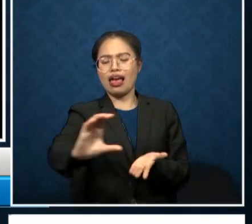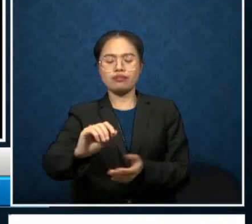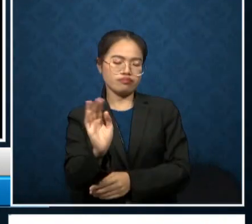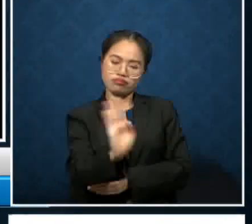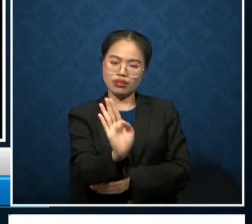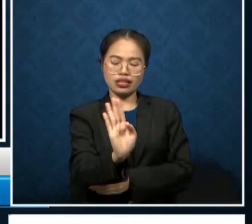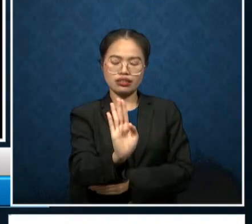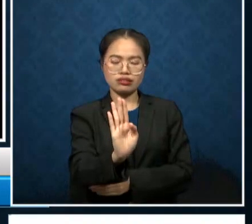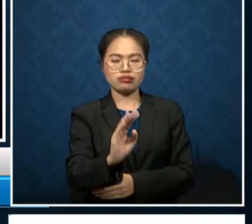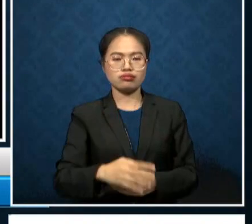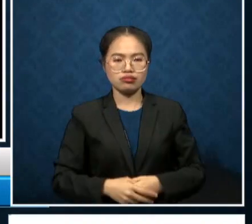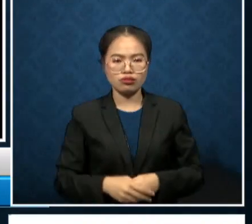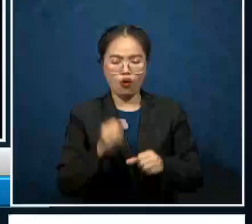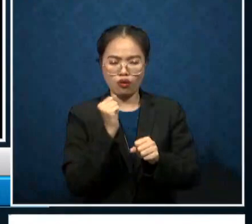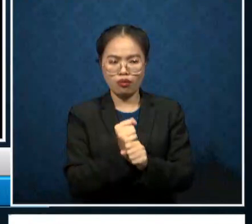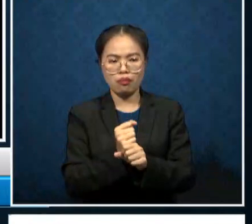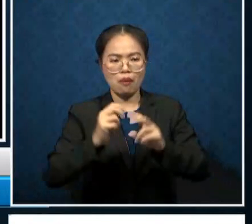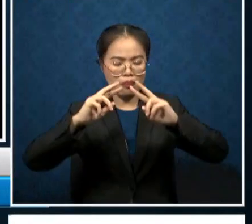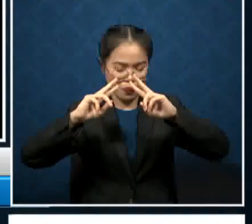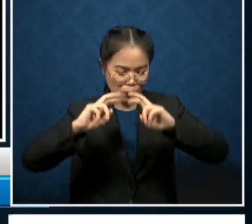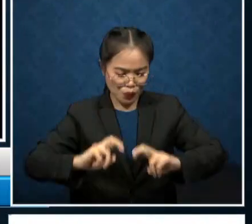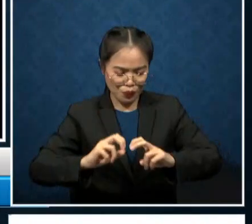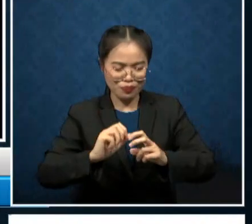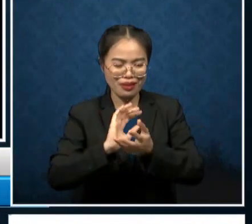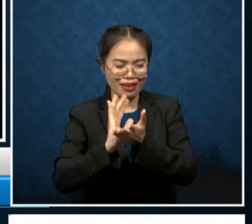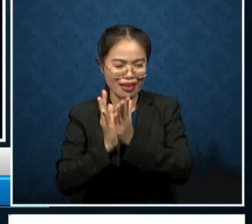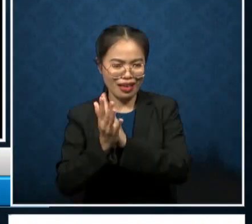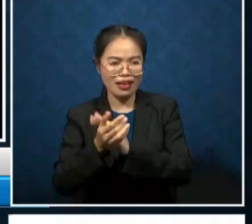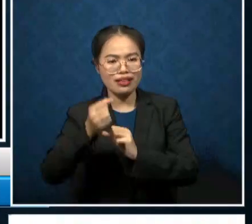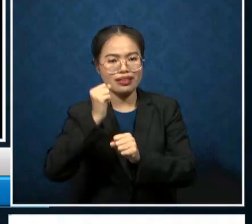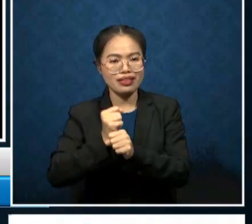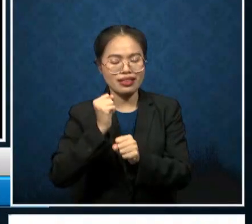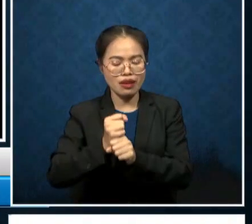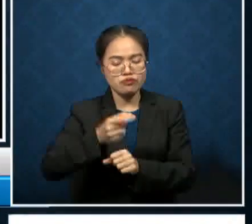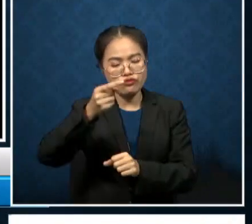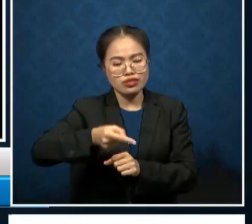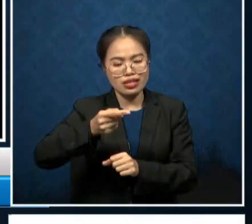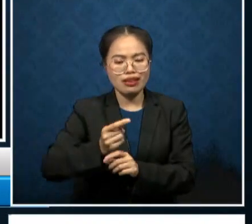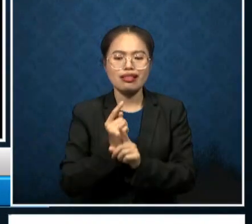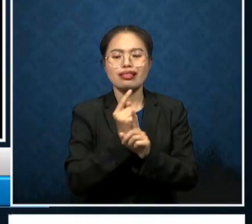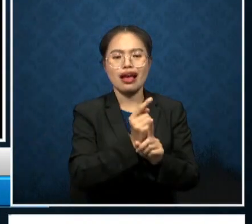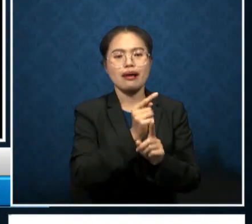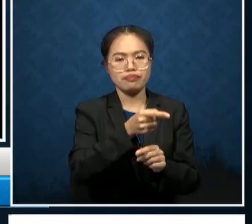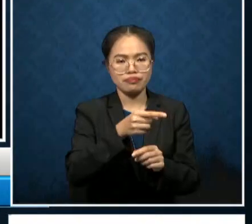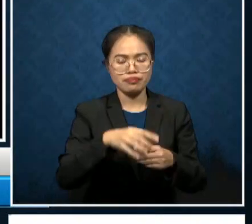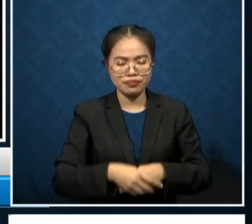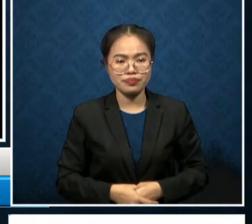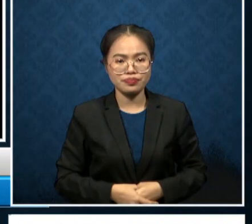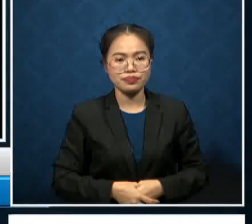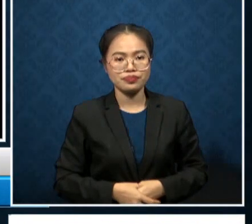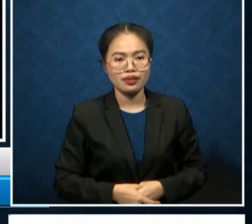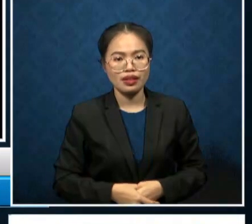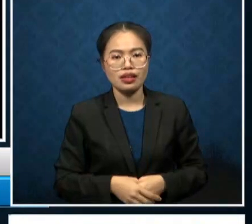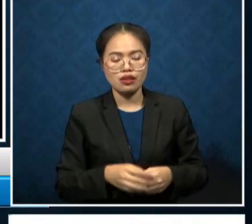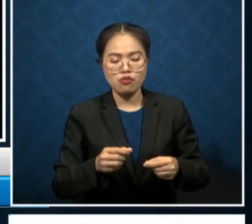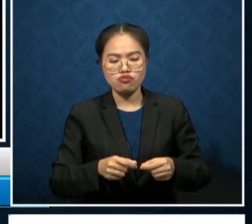ฟังก์ชันของตัวเองเพื่อให้ผ่านในระบบของงบประมาณแล้วก็ไปขับเคลื่อนตามบทบาทหน้าที่สุจะทำที่ไหนไม่รู้แล้วก็บอกนี้